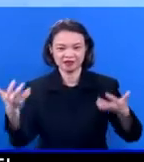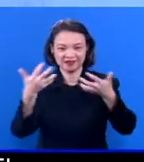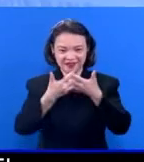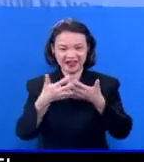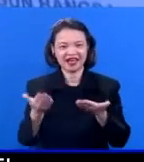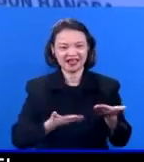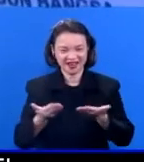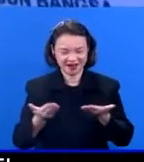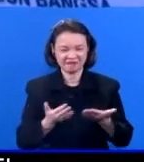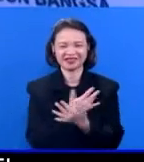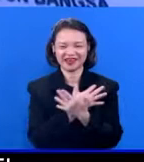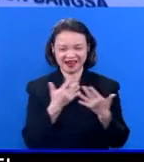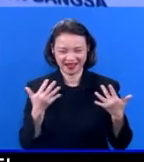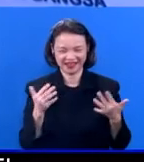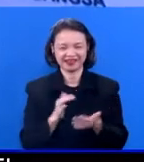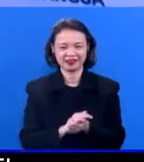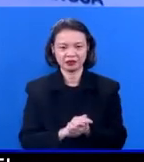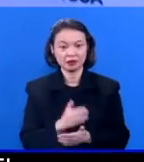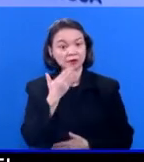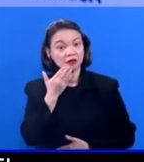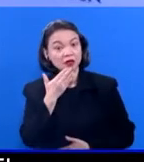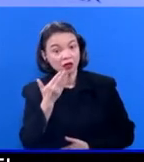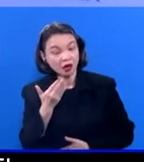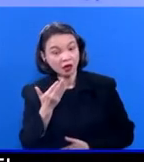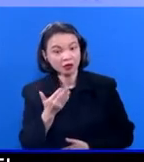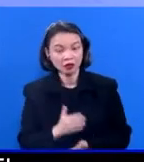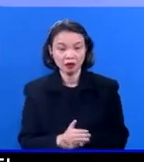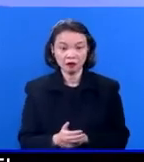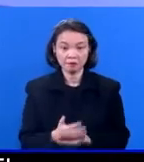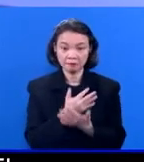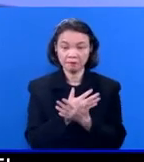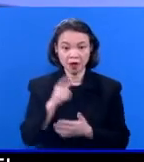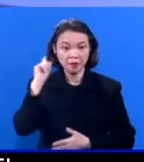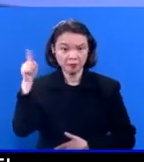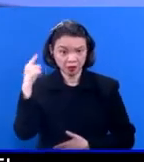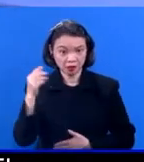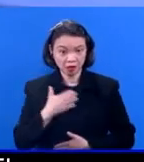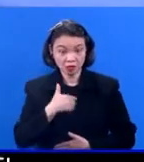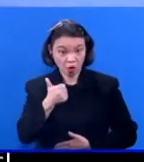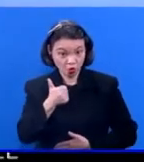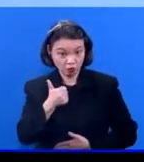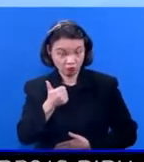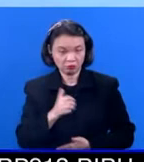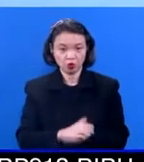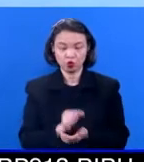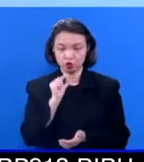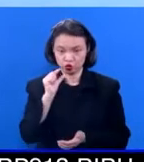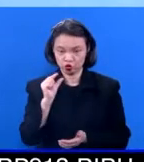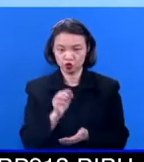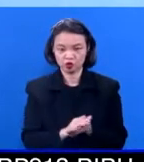publik. Namun di sisi lain, menjadi pertanyaan kemampuan pemerintah dalam menjamin keamanan data para wajib